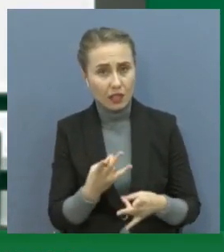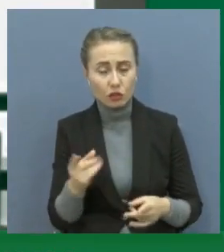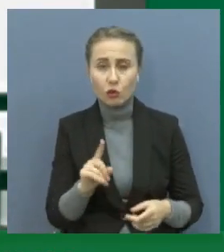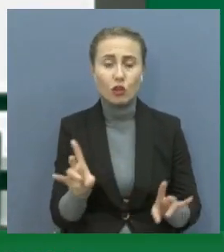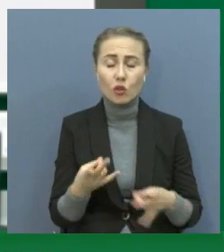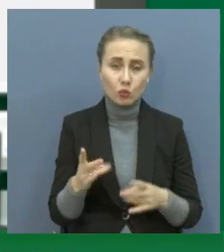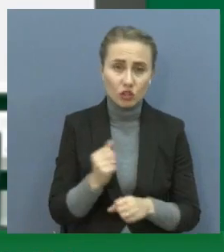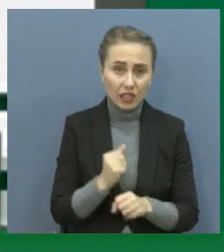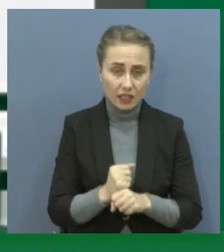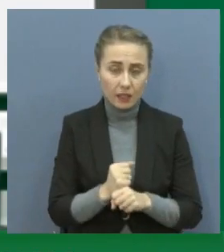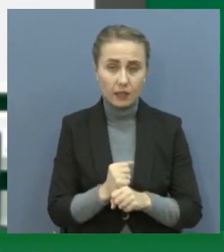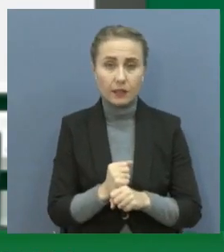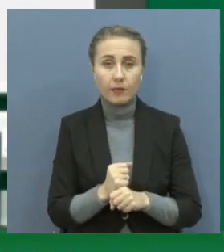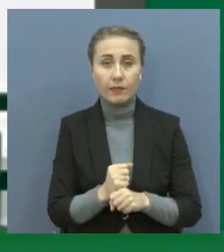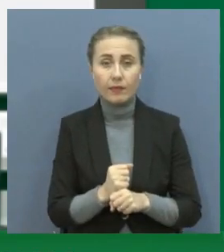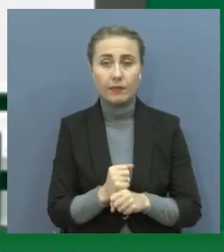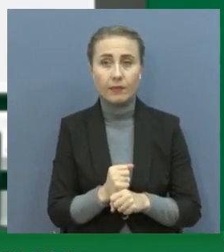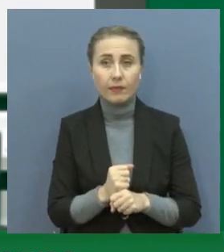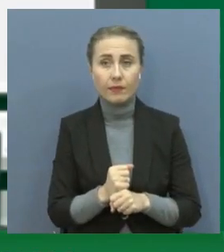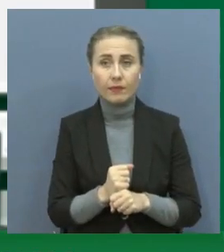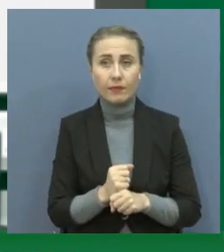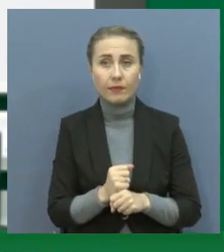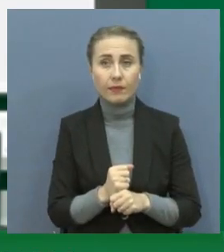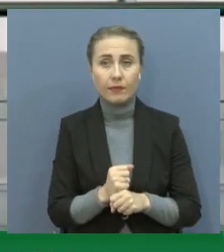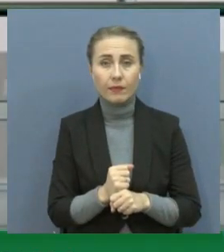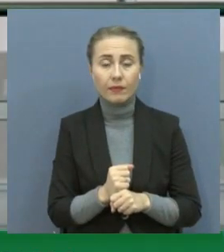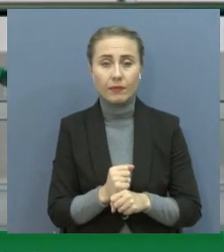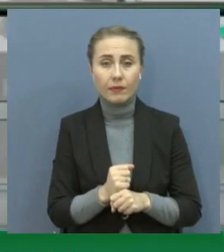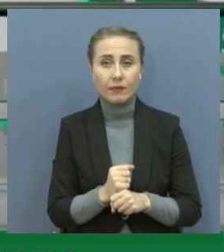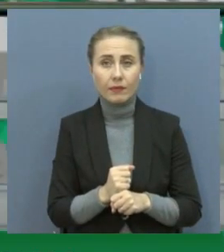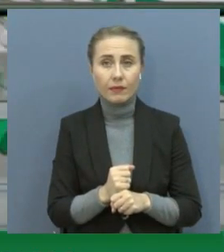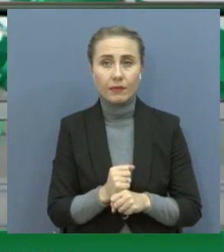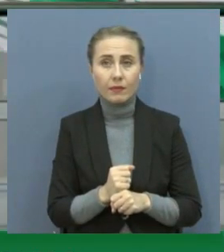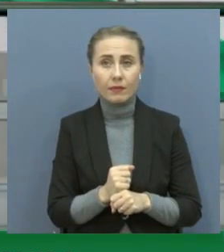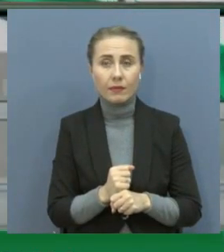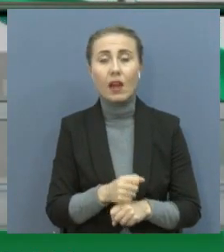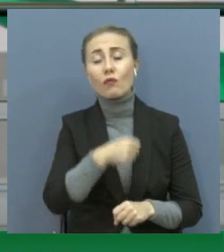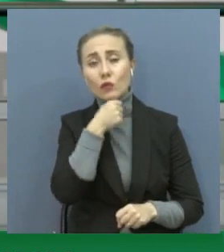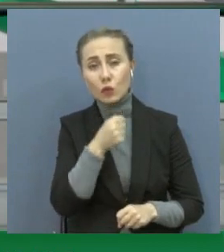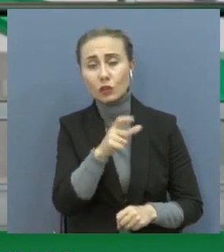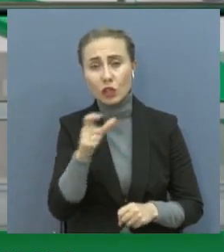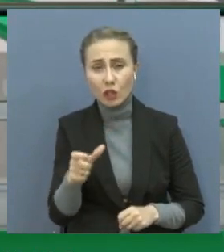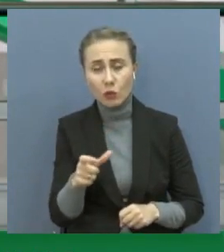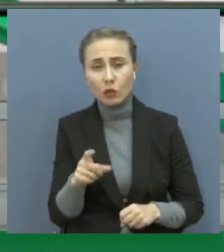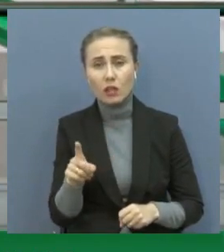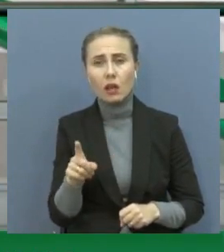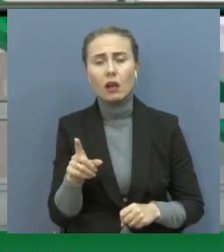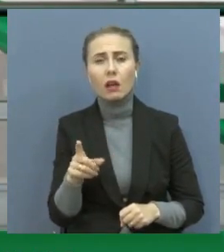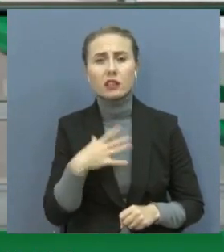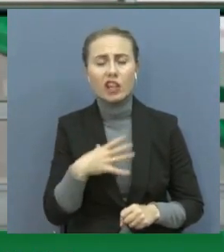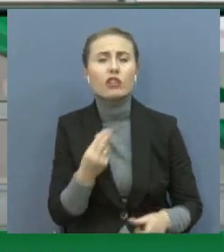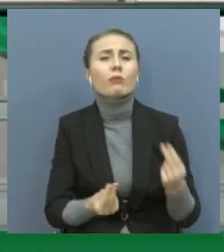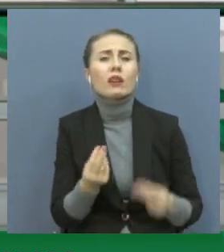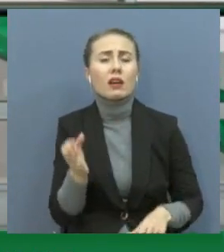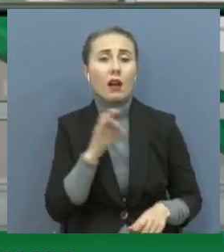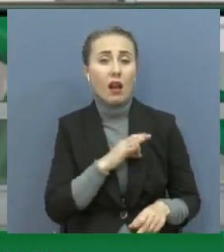делать. Взрослые люди, например, увлекаются этим из-за того, что они одиноки. Ну, если уже мы